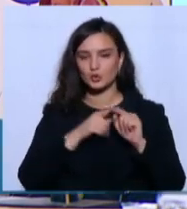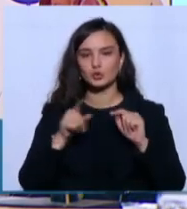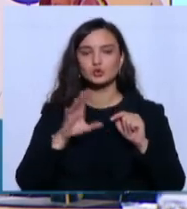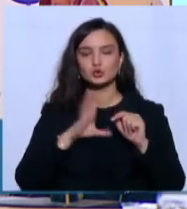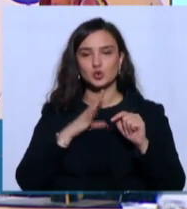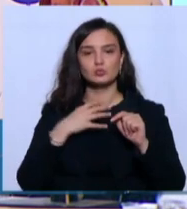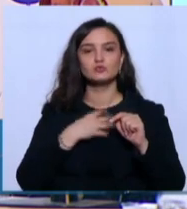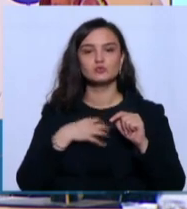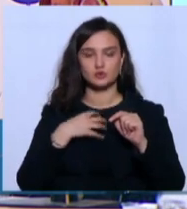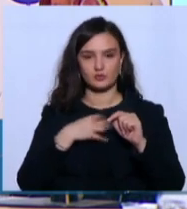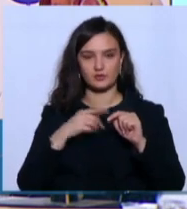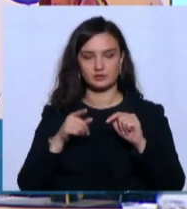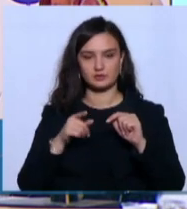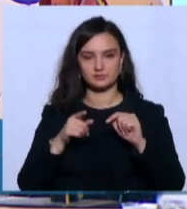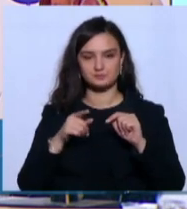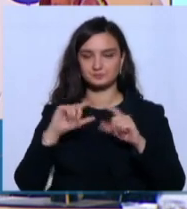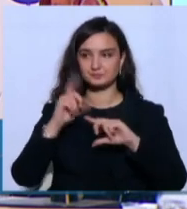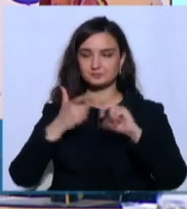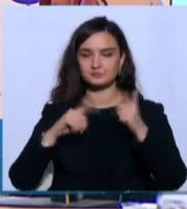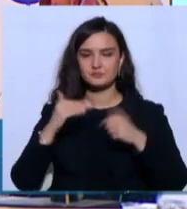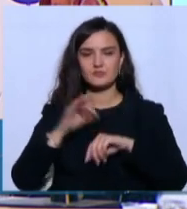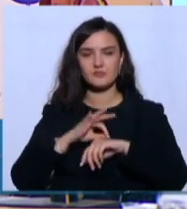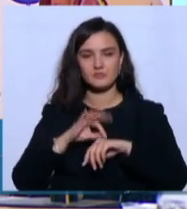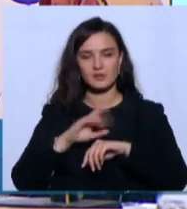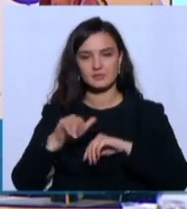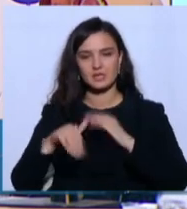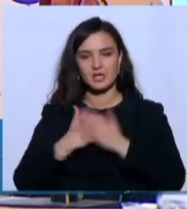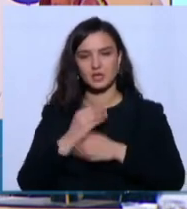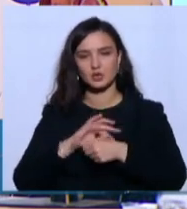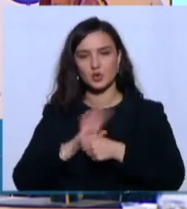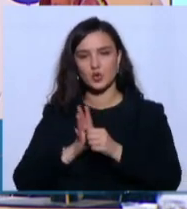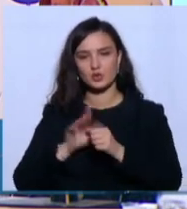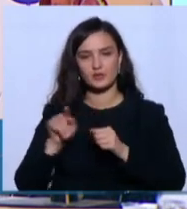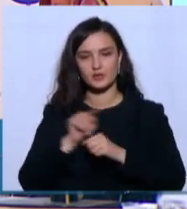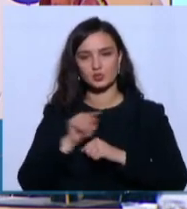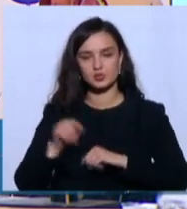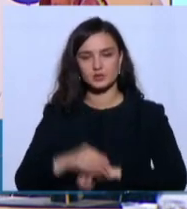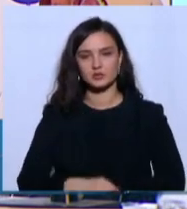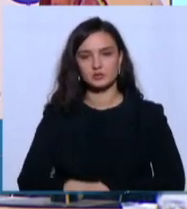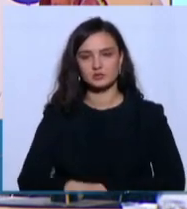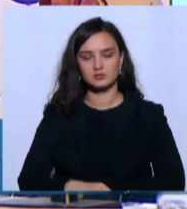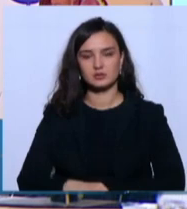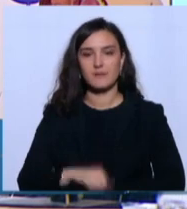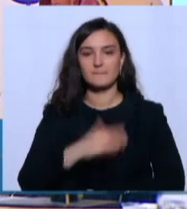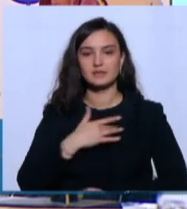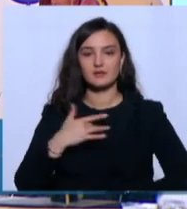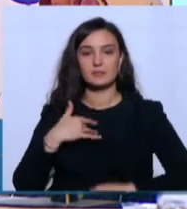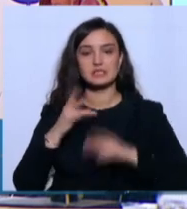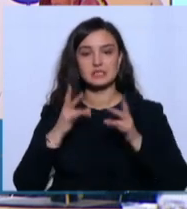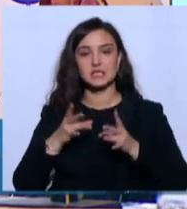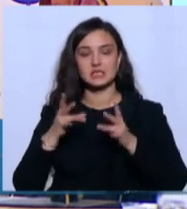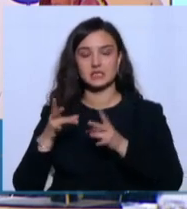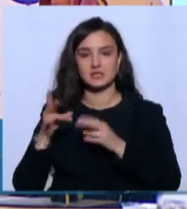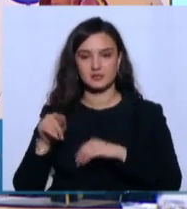იყო აქტუალური მთის დაავადების და ახალი კორონავირუსით გამოწვეული ფილტვების